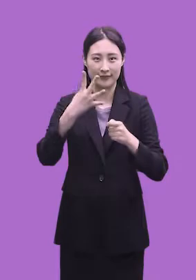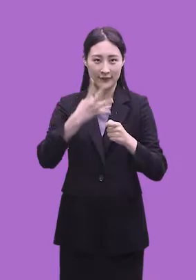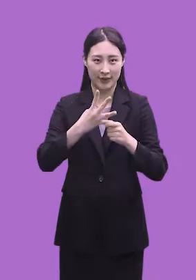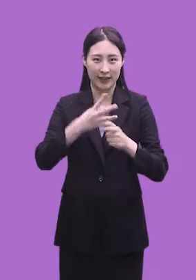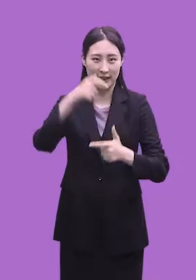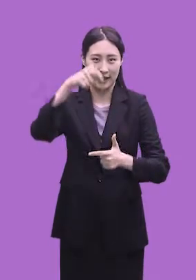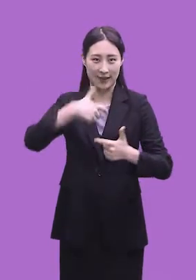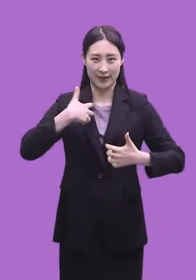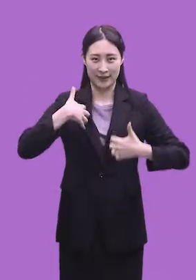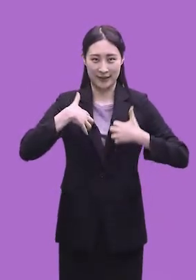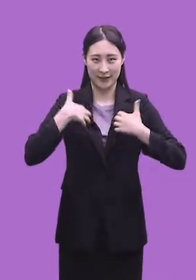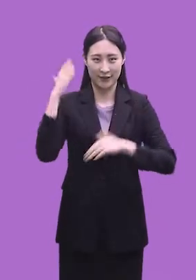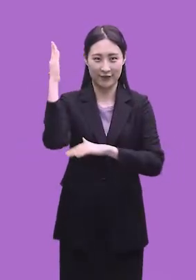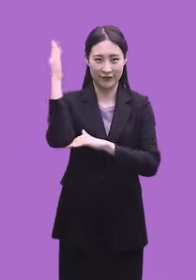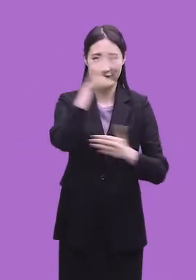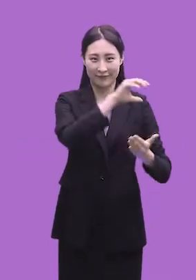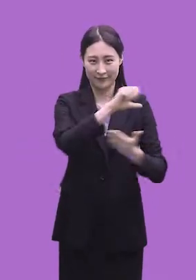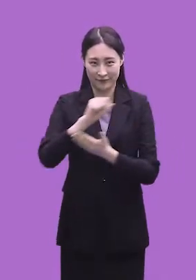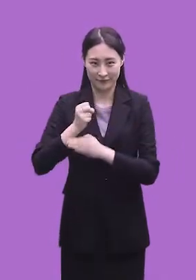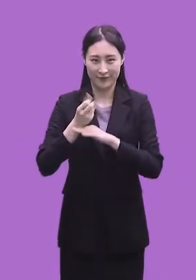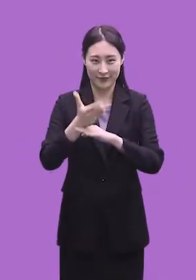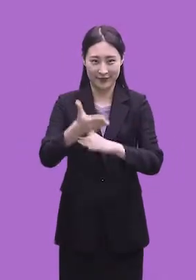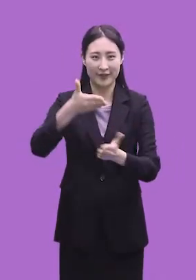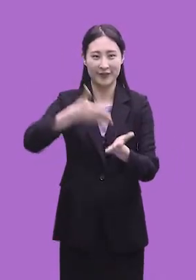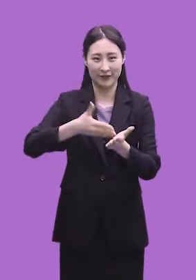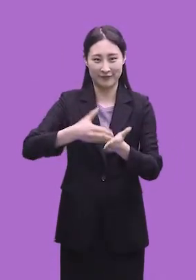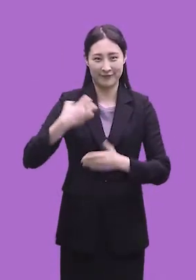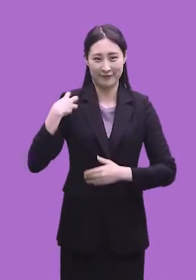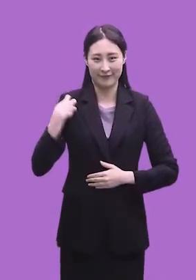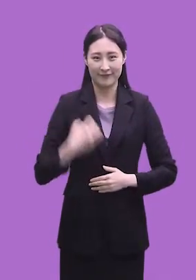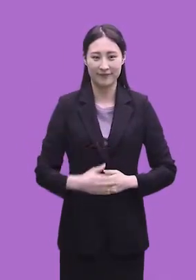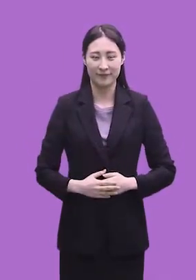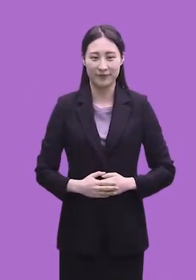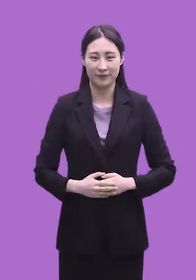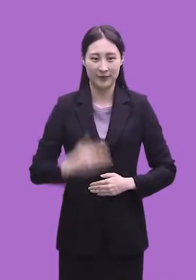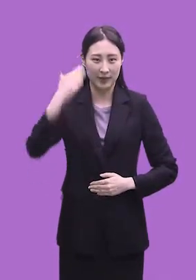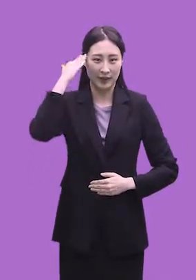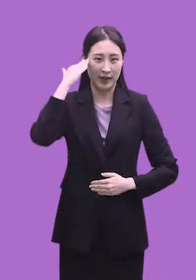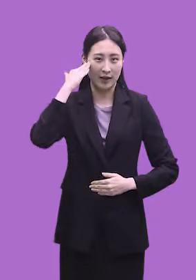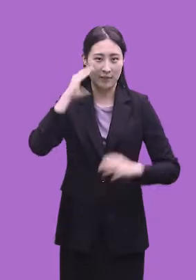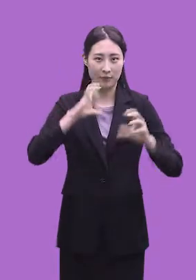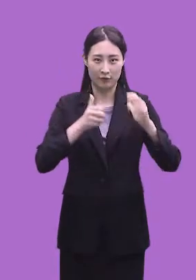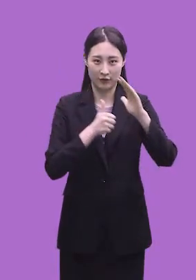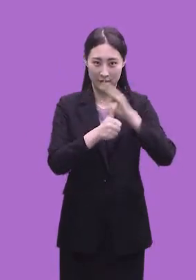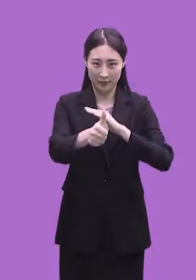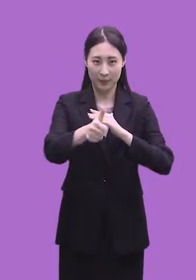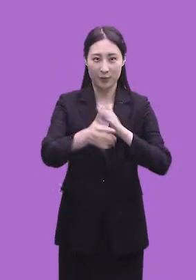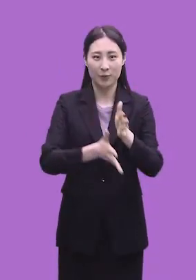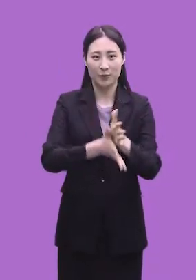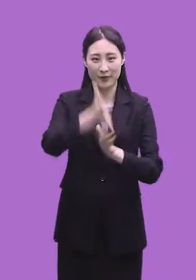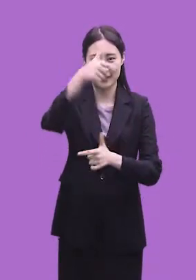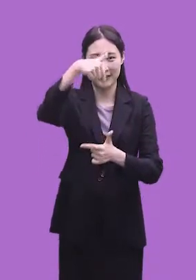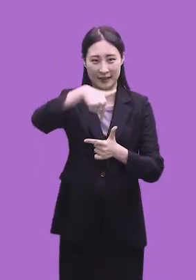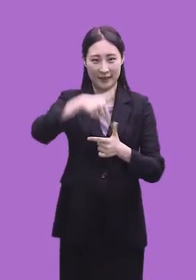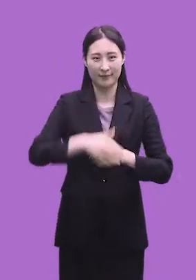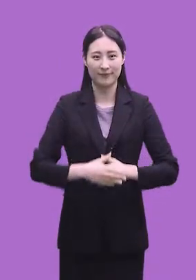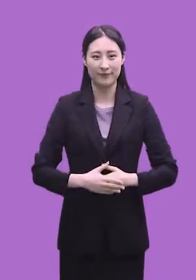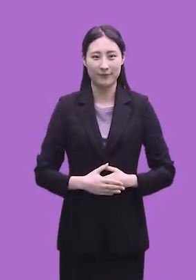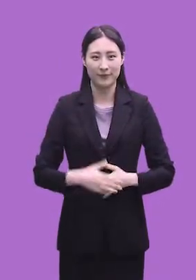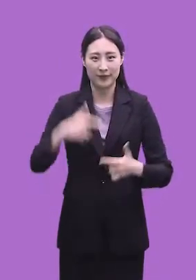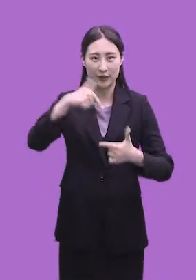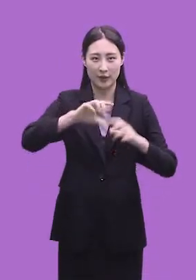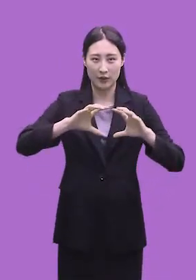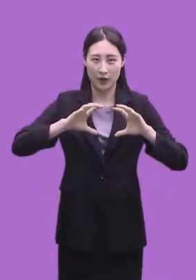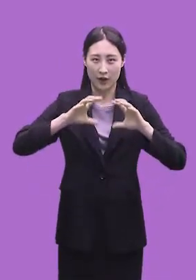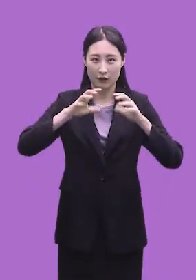안녕하세요. 8월 넷째 주 강남구의 즐거운 소식들을 알아보는 키워드 강남 최윤우입니다. 대한민국 대표 도시